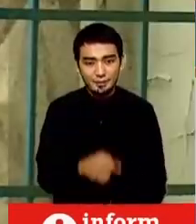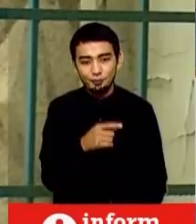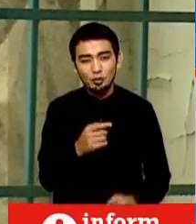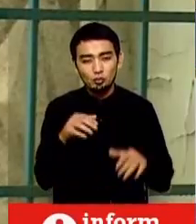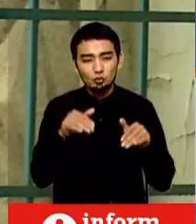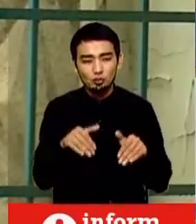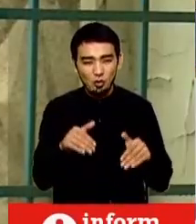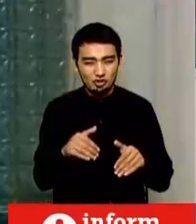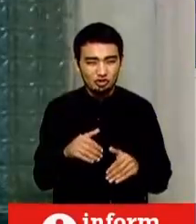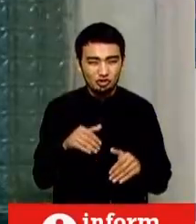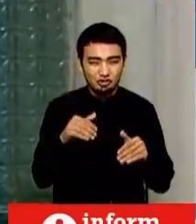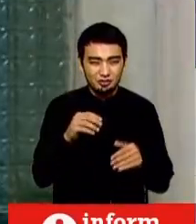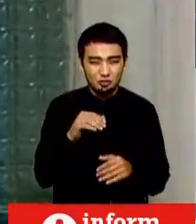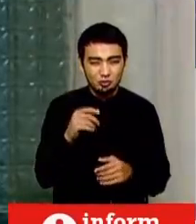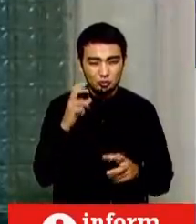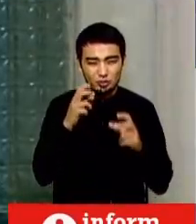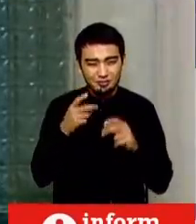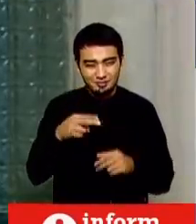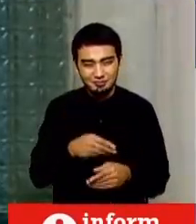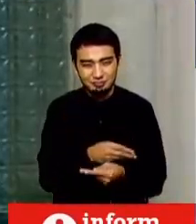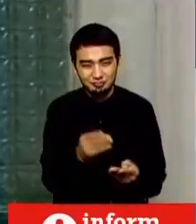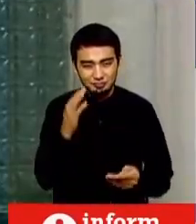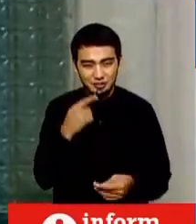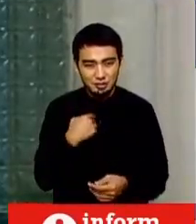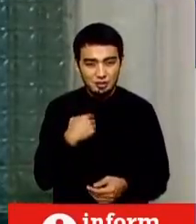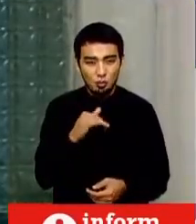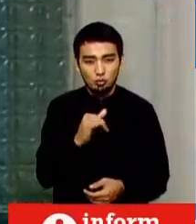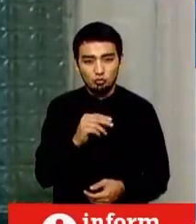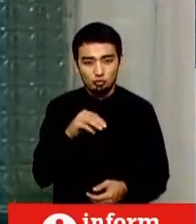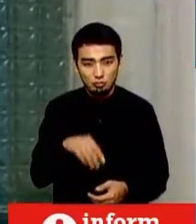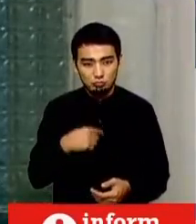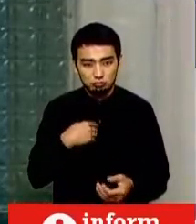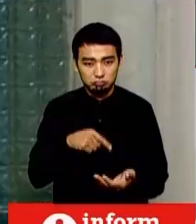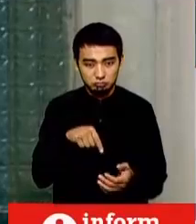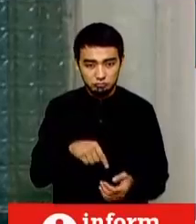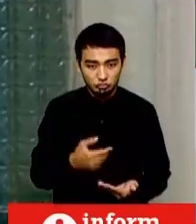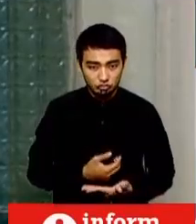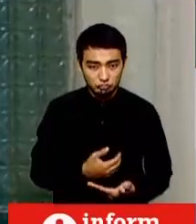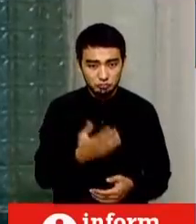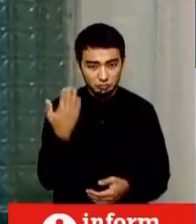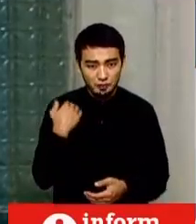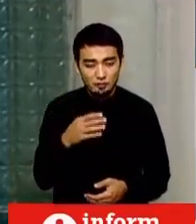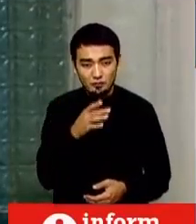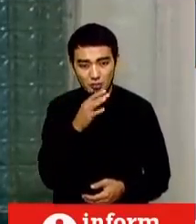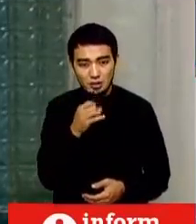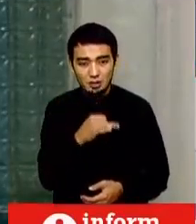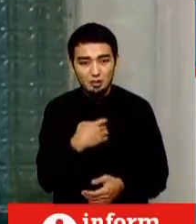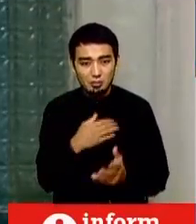студентов колледжа моды. Я сердечница, остаюсь на учете. Пожалуйста, я очень